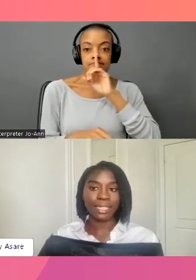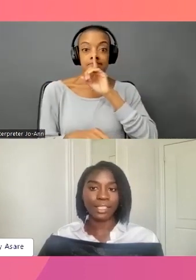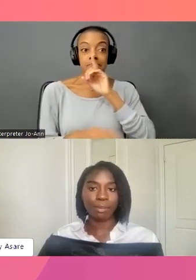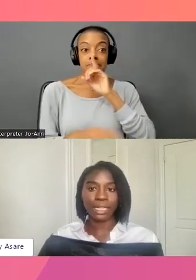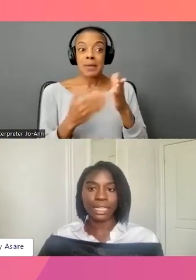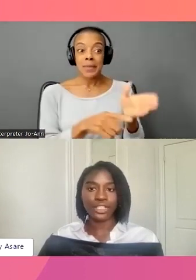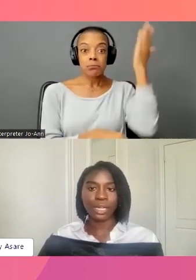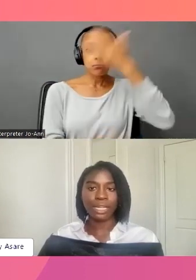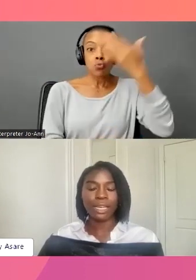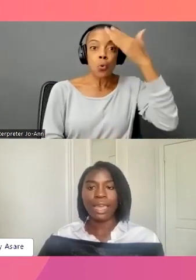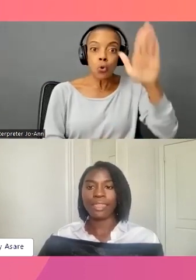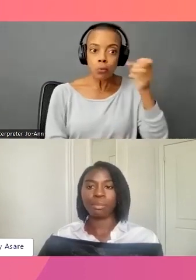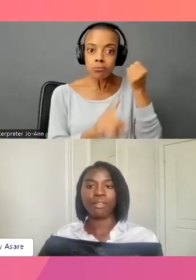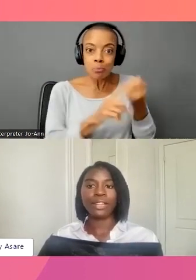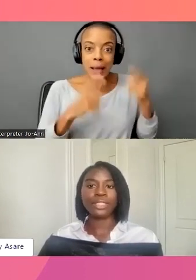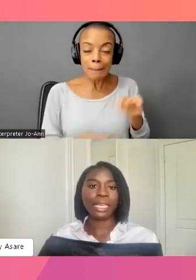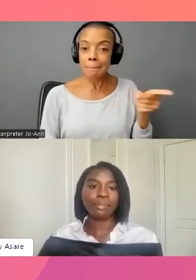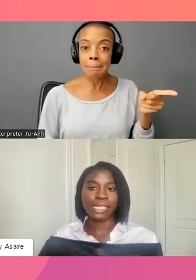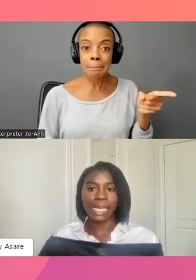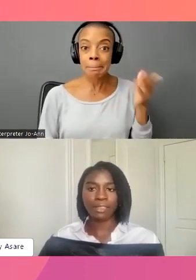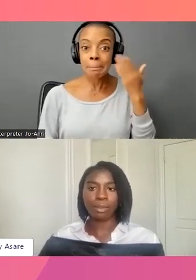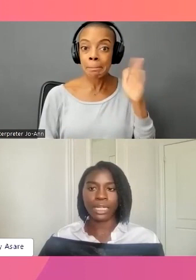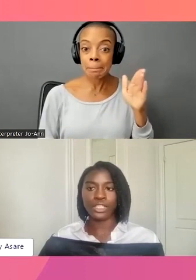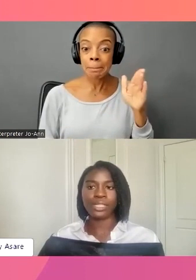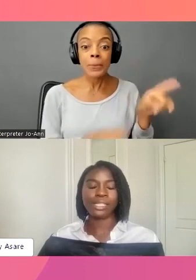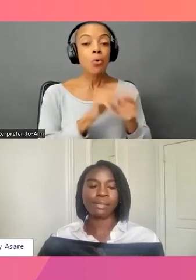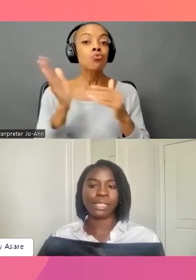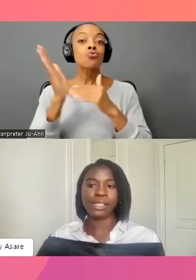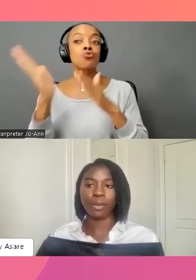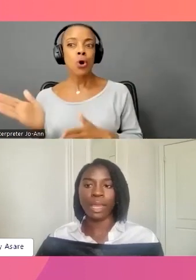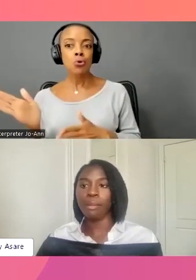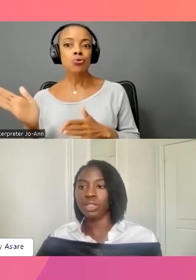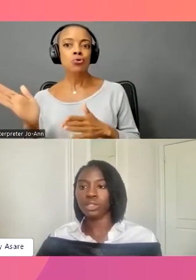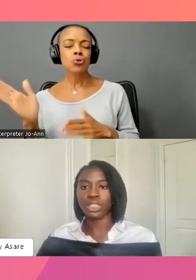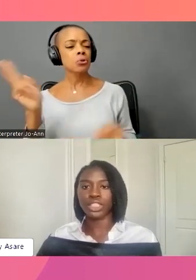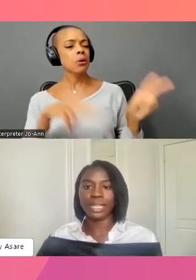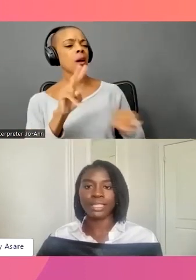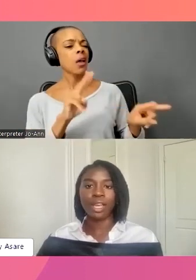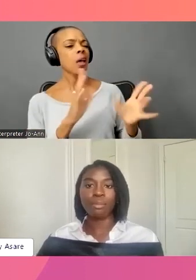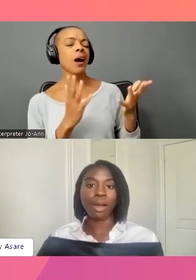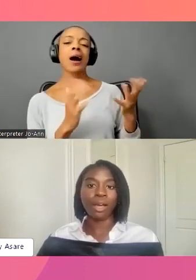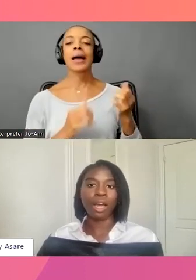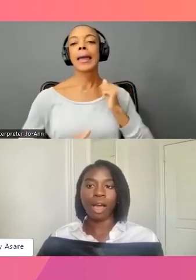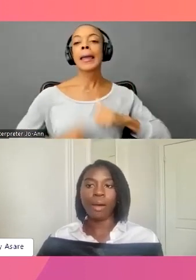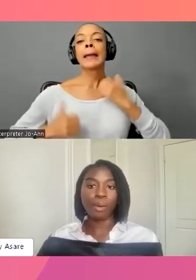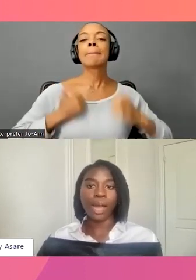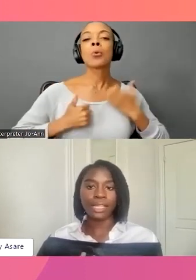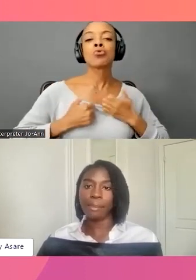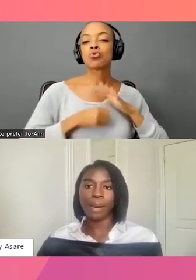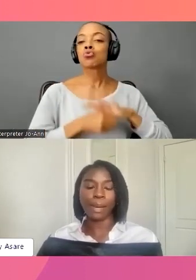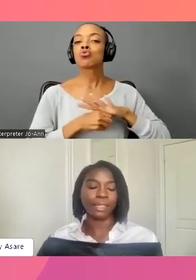VC pourraient même être incapables de demander des soins, ne pas savoir qu'elles ont subi une lésion cérébrale